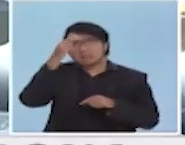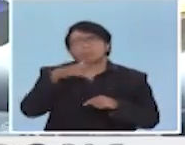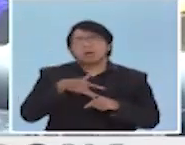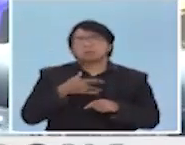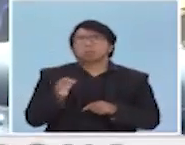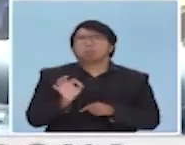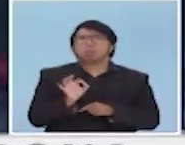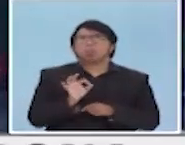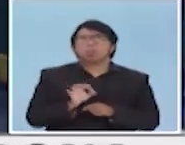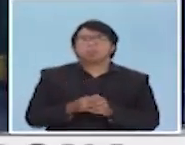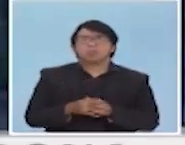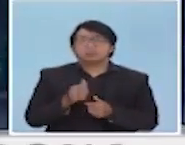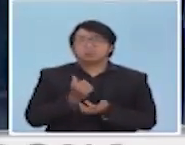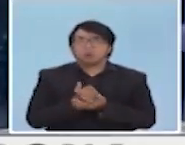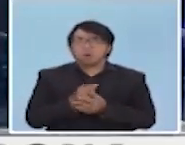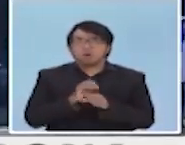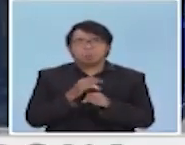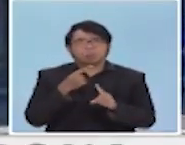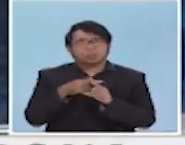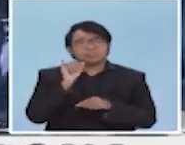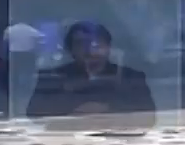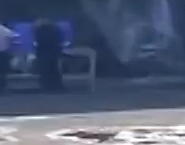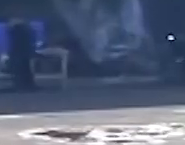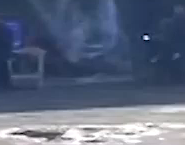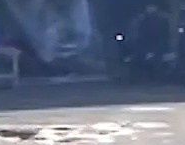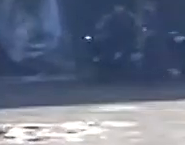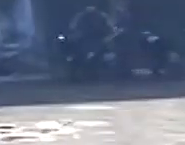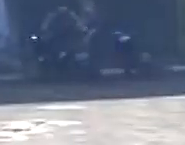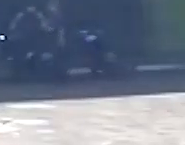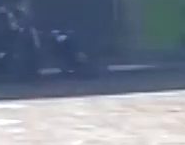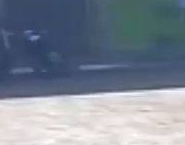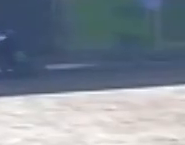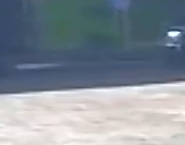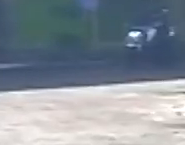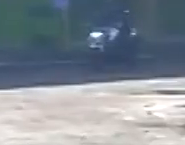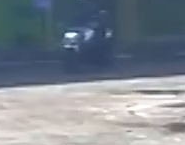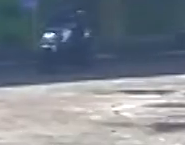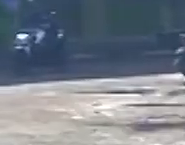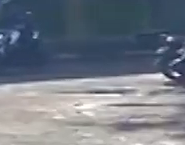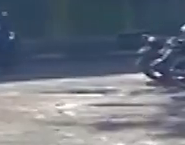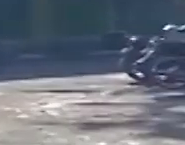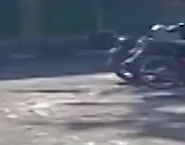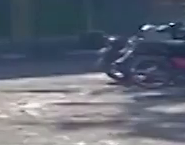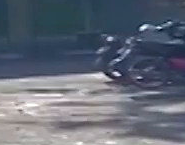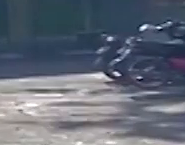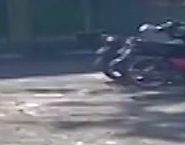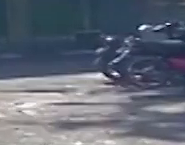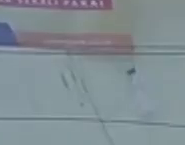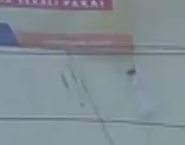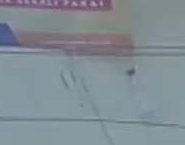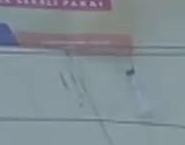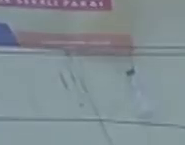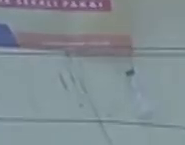ada gejala yang ditunjukkan baru setelah dilakukan tes swab, ditemukan hasilnya positif COVID-19 sehingga sebagian besar memilih untuk